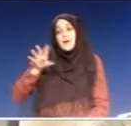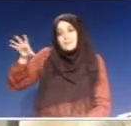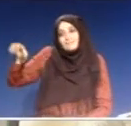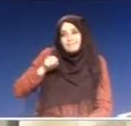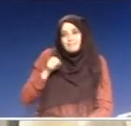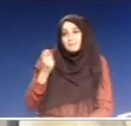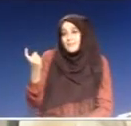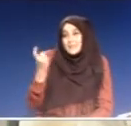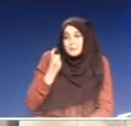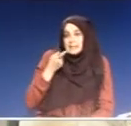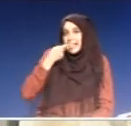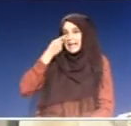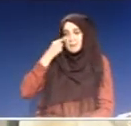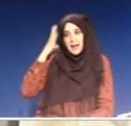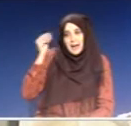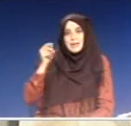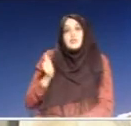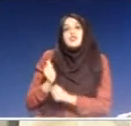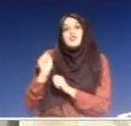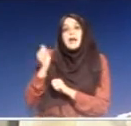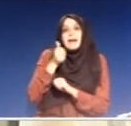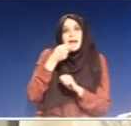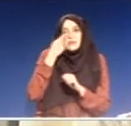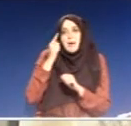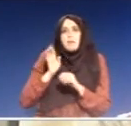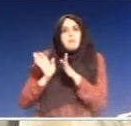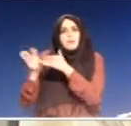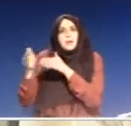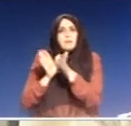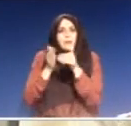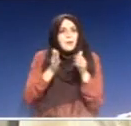بهم، وكل خبير مختص في مجاله.